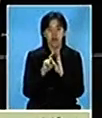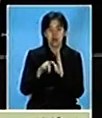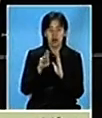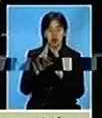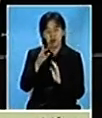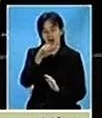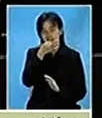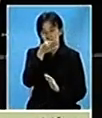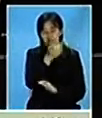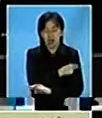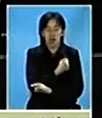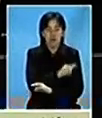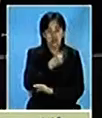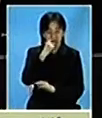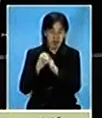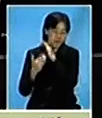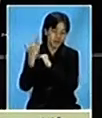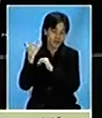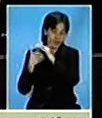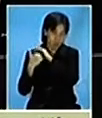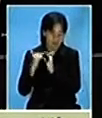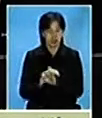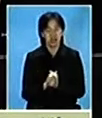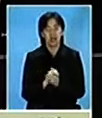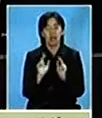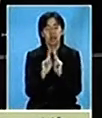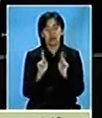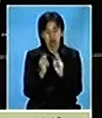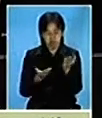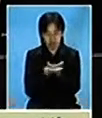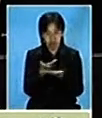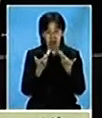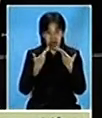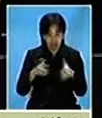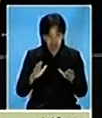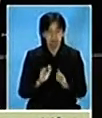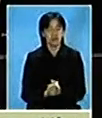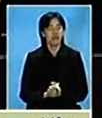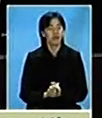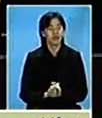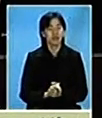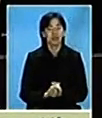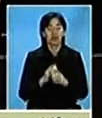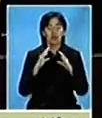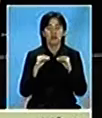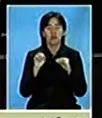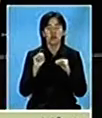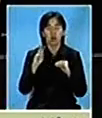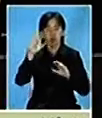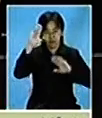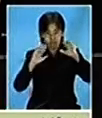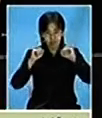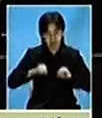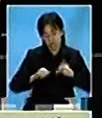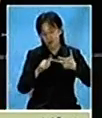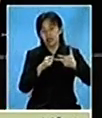การแพทย์แผนไทยพ.ศ.ซึ่งคณะกรรมการวิสามัญได้พิจารณาเสร็จแล้วนะครับตามที่ที่ประชุมวุฒิสภาได้ลงมติในวาระ